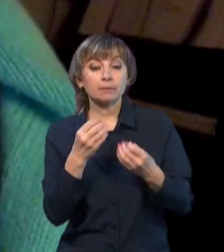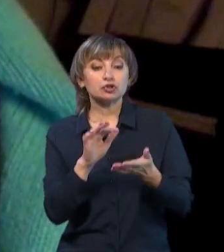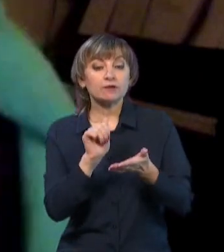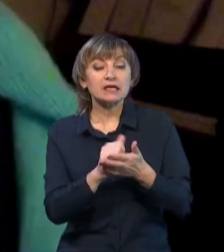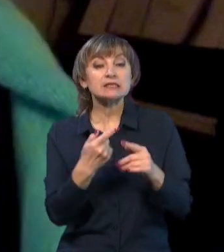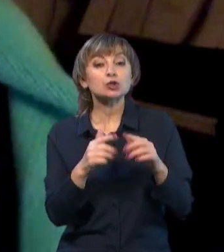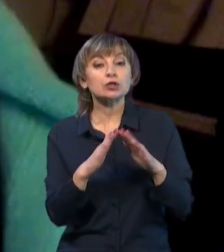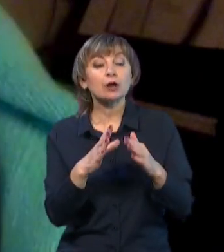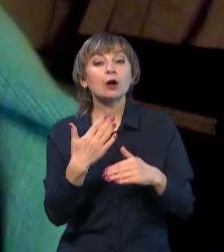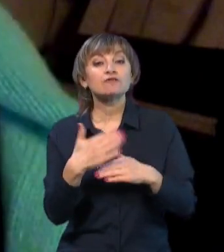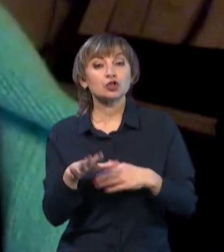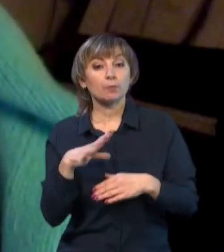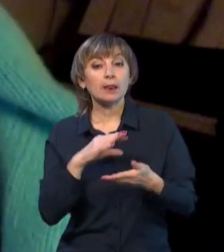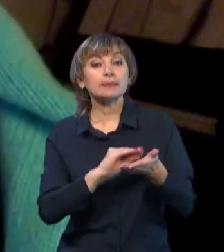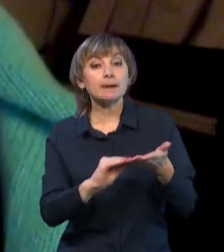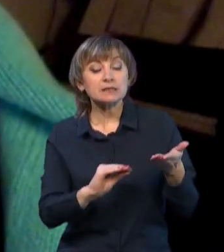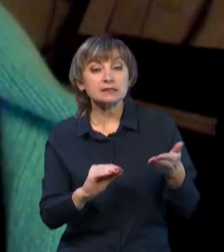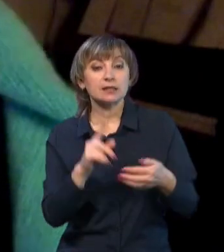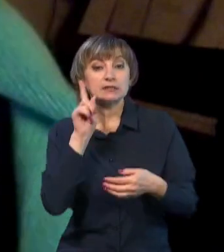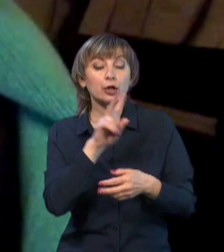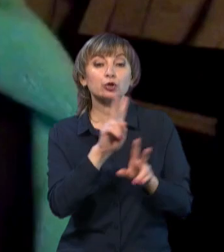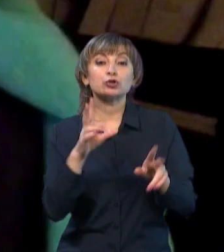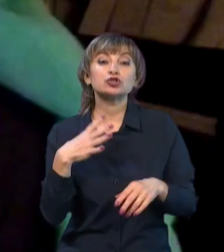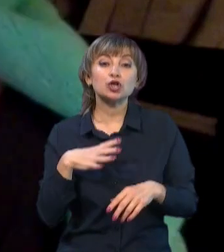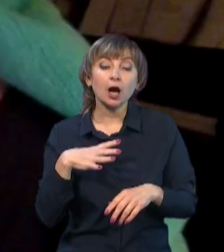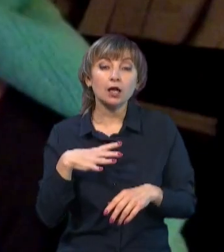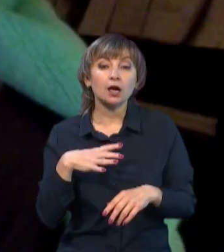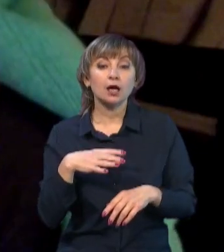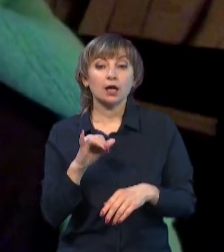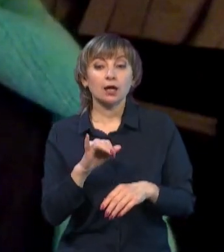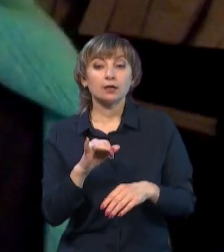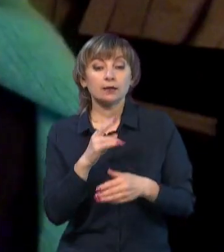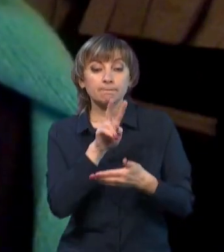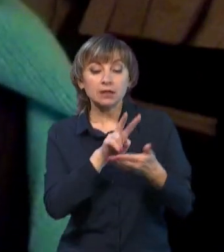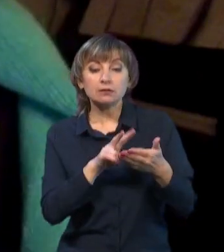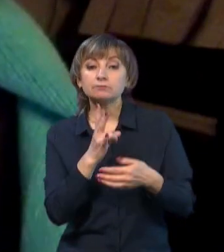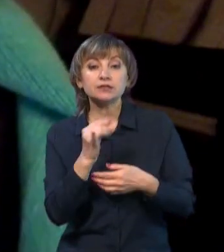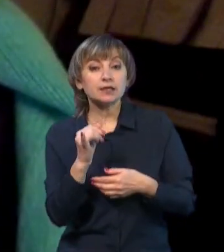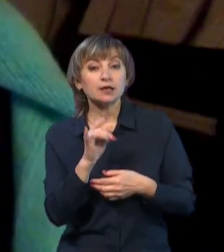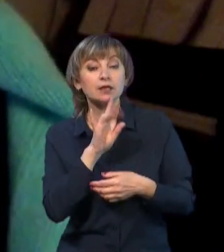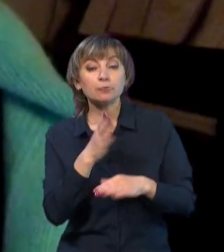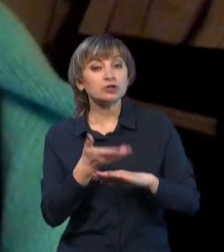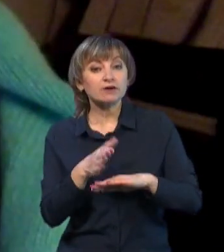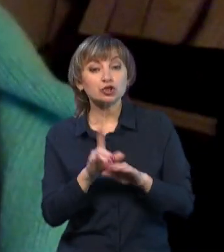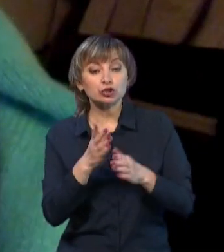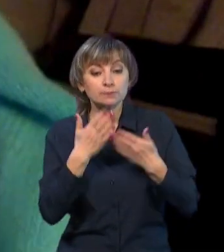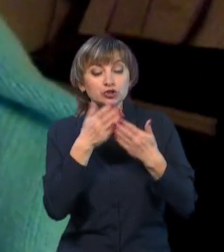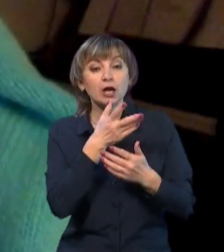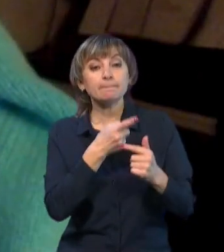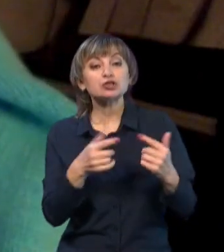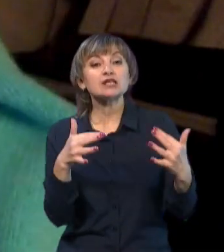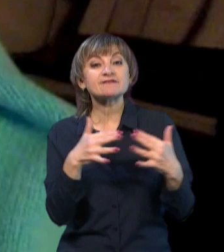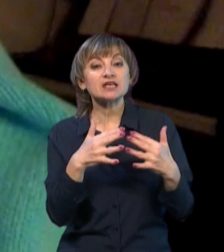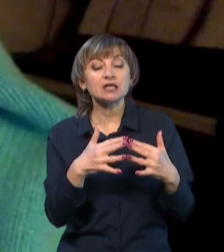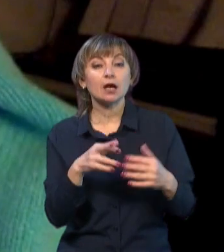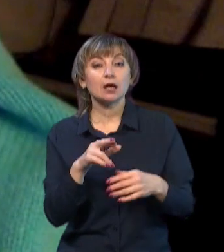вона була написана, і я знала, що хтось її чекає, і, власне, передивилася, ні, вона не буде заважка, щоб читати в час війни. І для